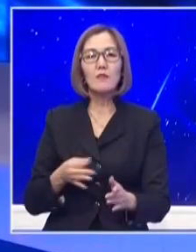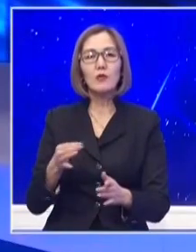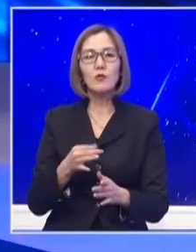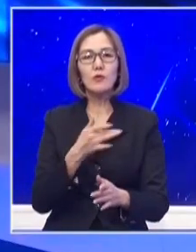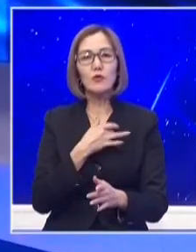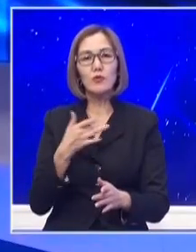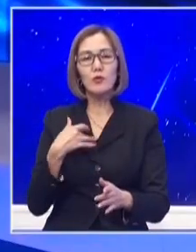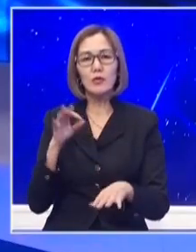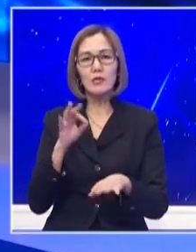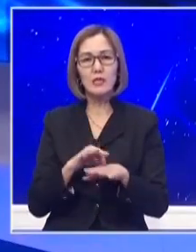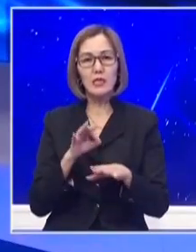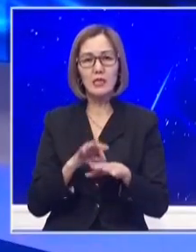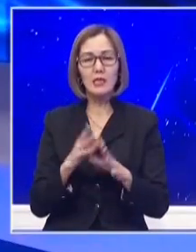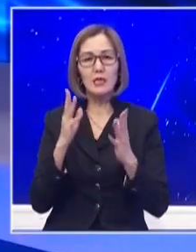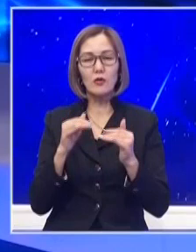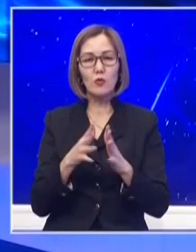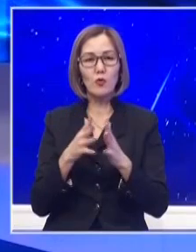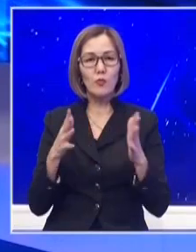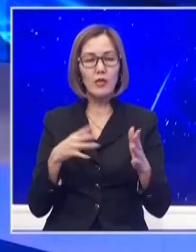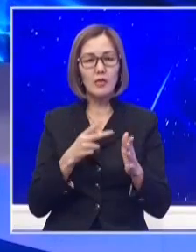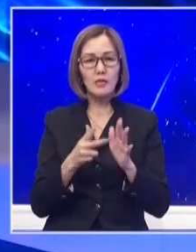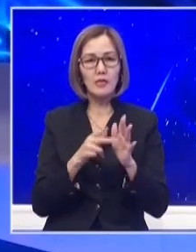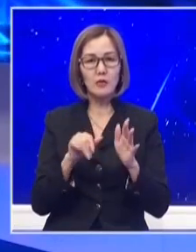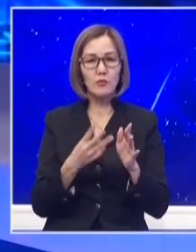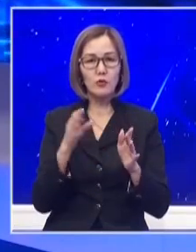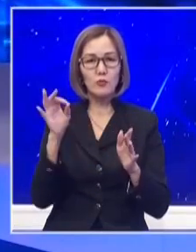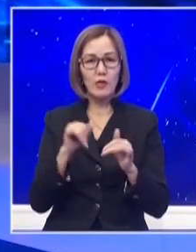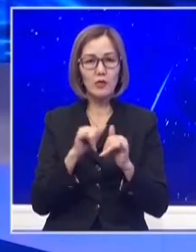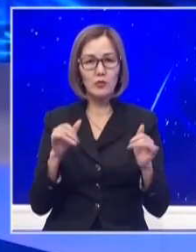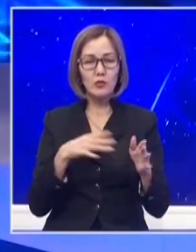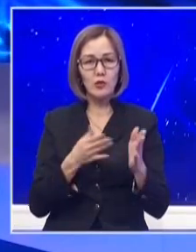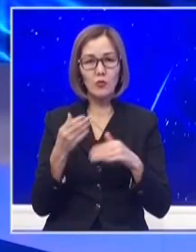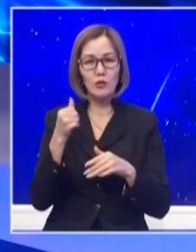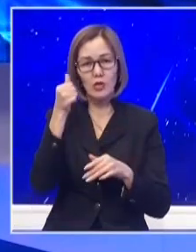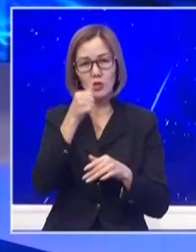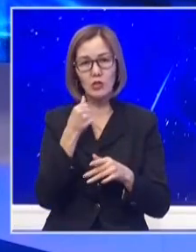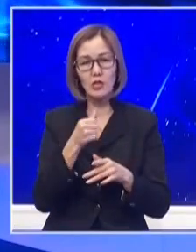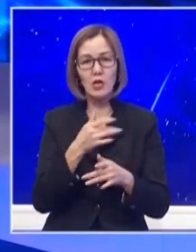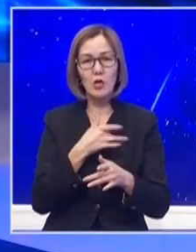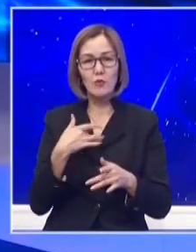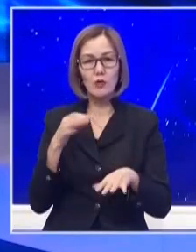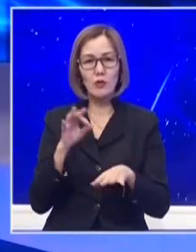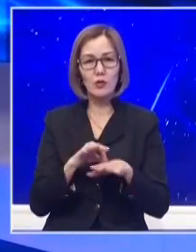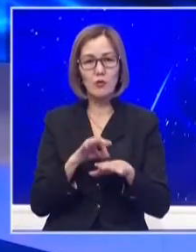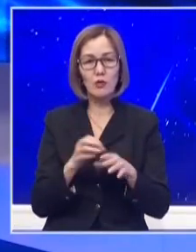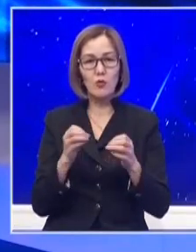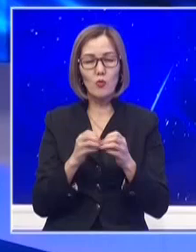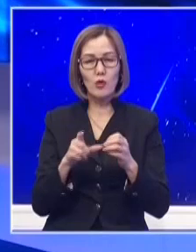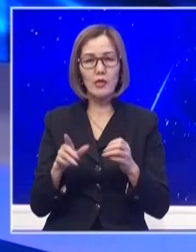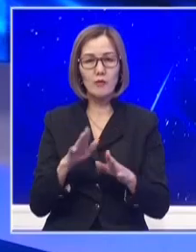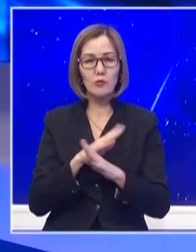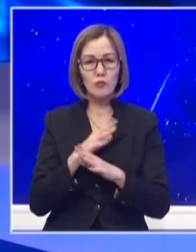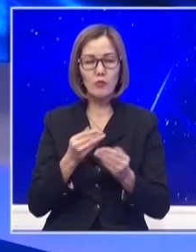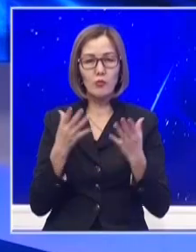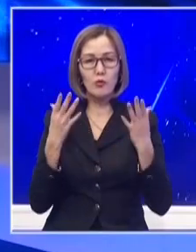облысында туберкулез сырқатына шалдыққандар көбейді. 8,3%-ға өскен. Өткен жылы өңірде туберкулезден 10 науқас көз